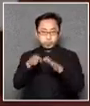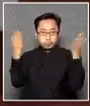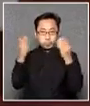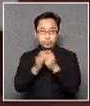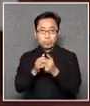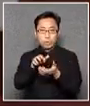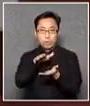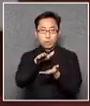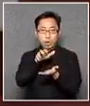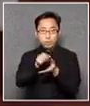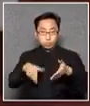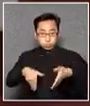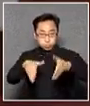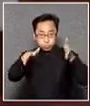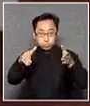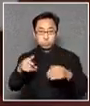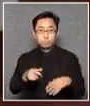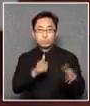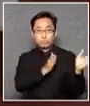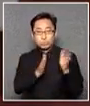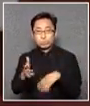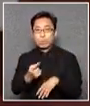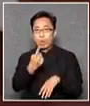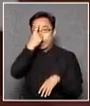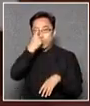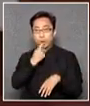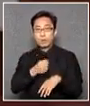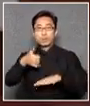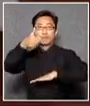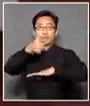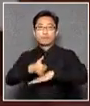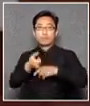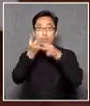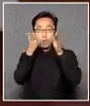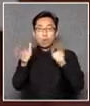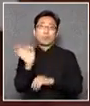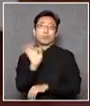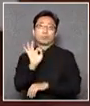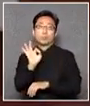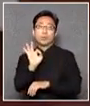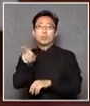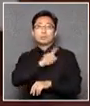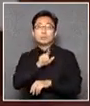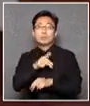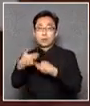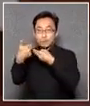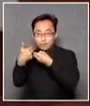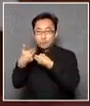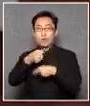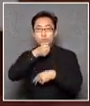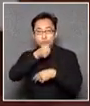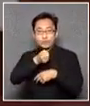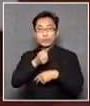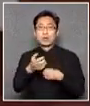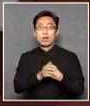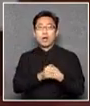运动期间，梁振英不敢公开露面，只是在亲政府电视台接受访问，表示信任警方